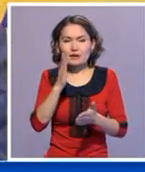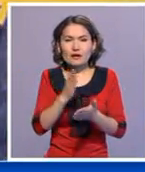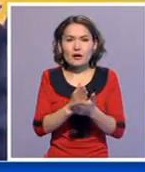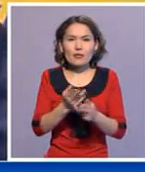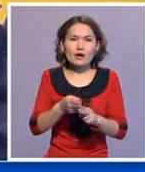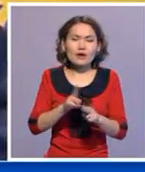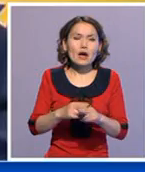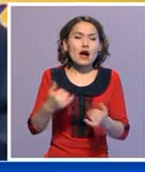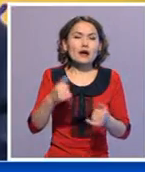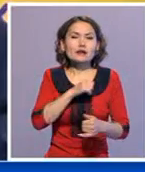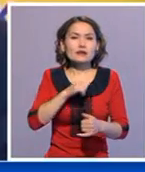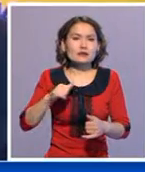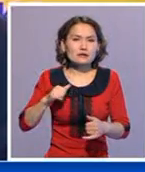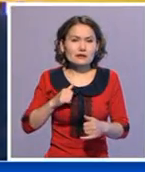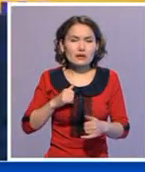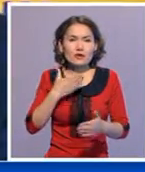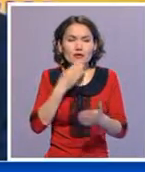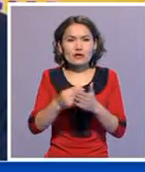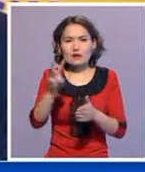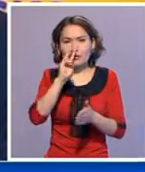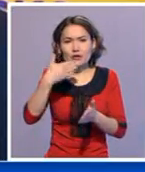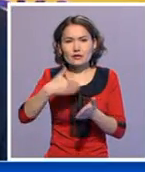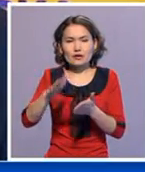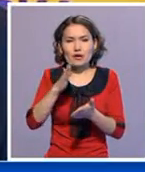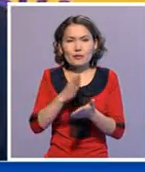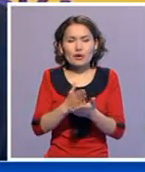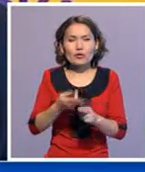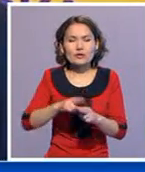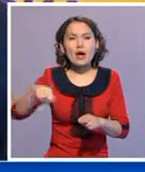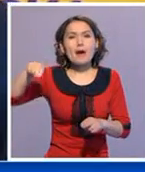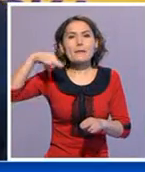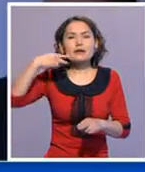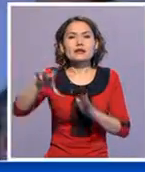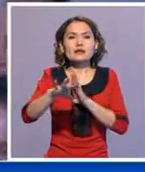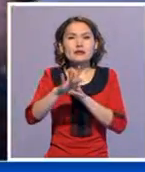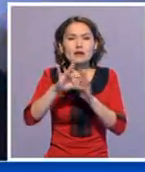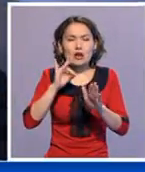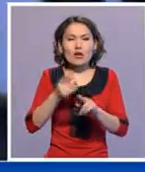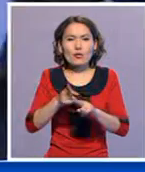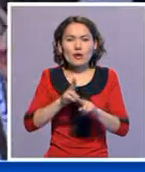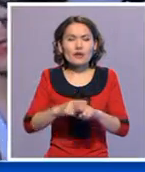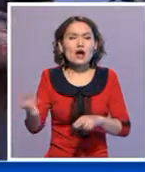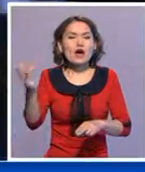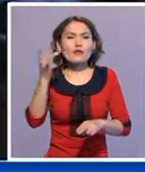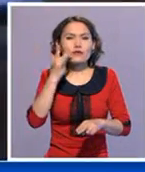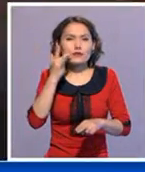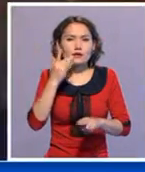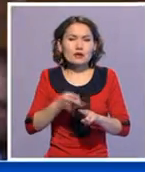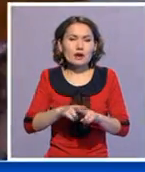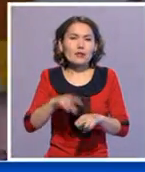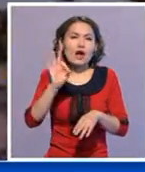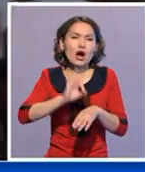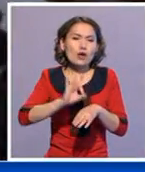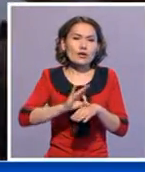пайдасы шамамен 700 мың евроға тең. Киска саясатқа жақында келген, дегенмен ол бұған дейін де өз елінде онкологиялық ауруларға